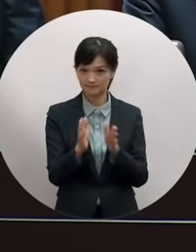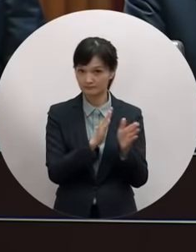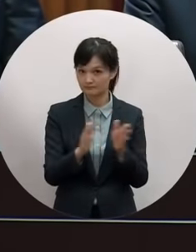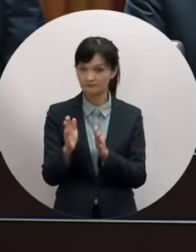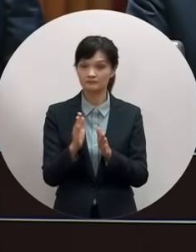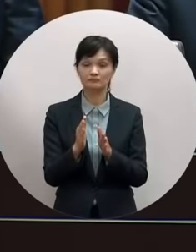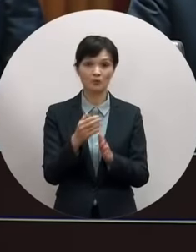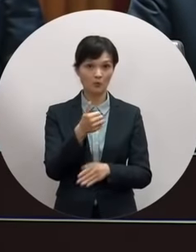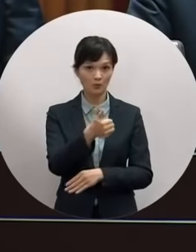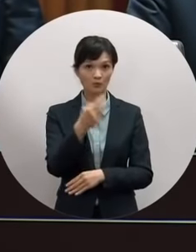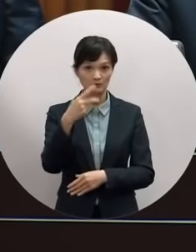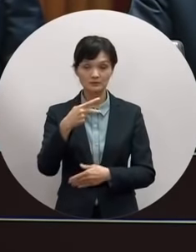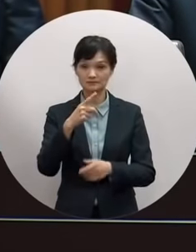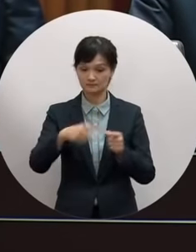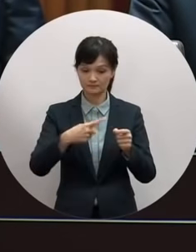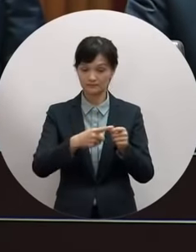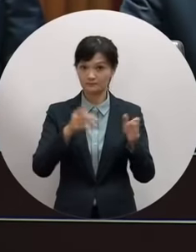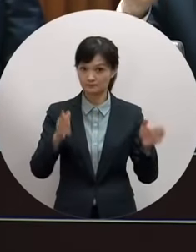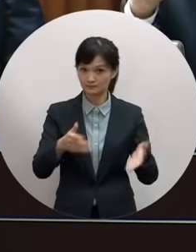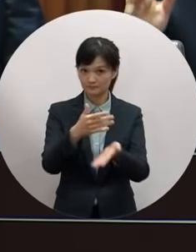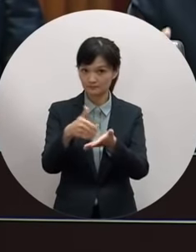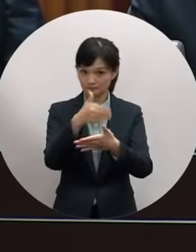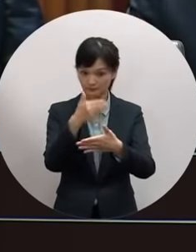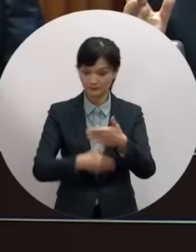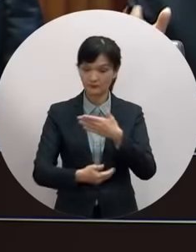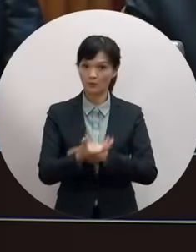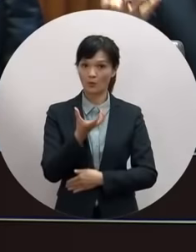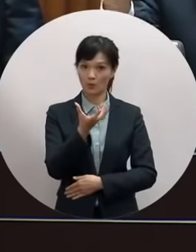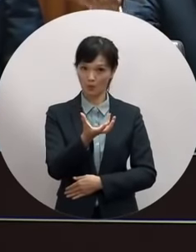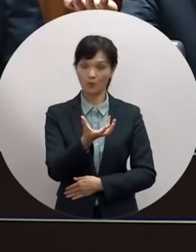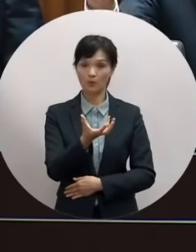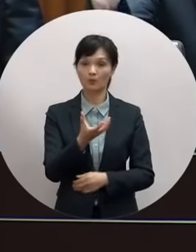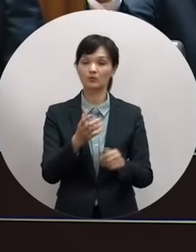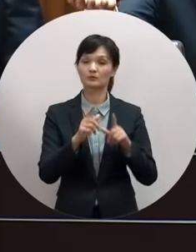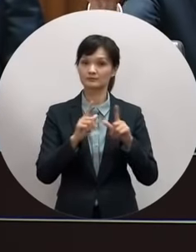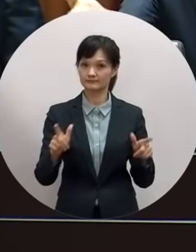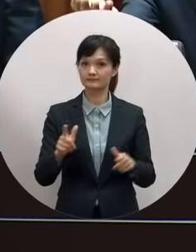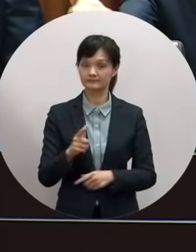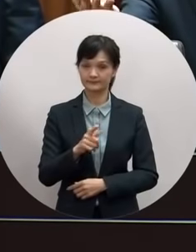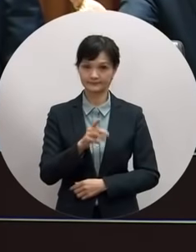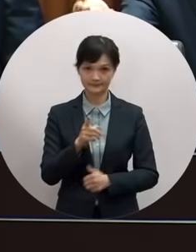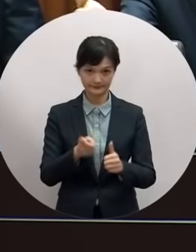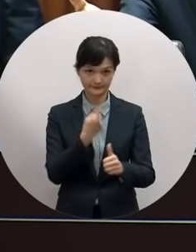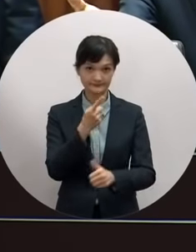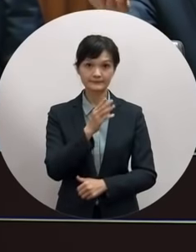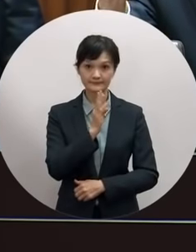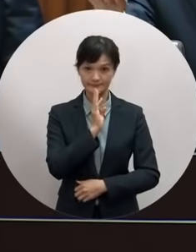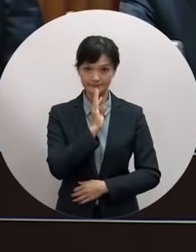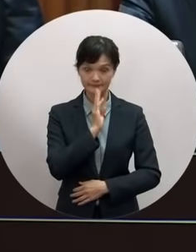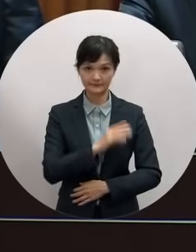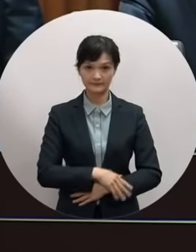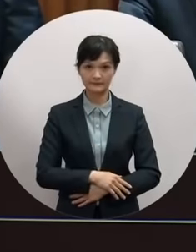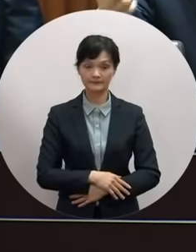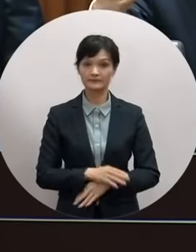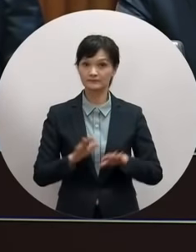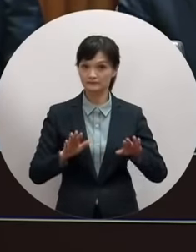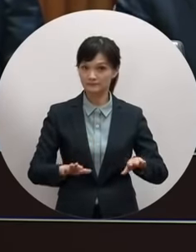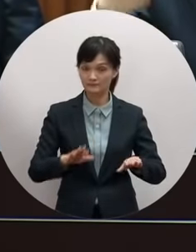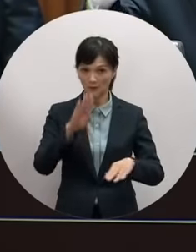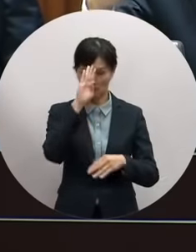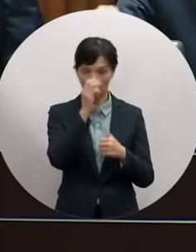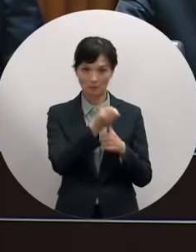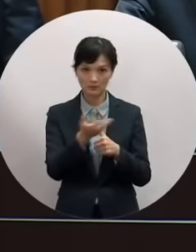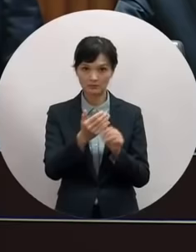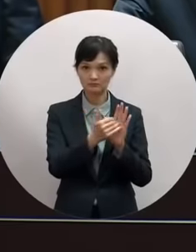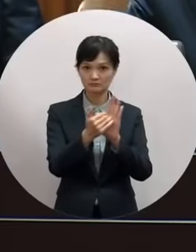剩余也是最大，因此我们才看到这一次防疫纾困，中